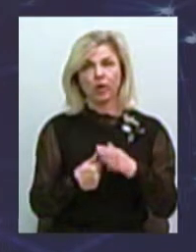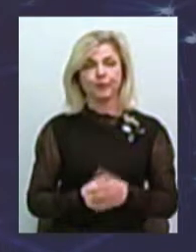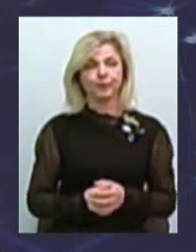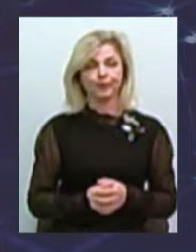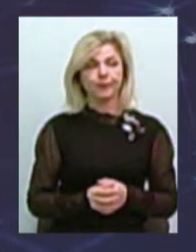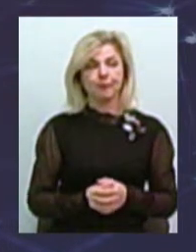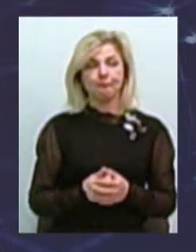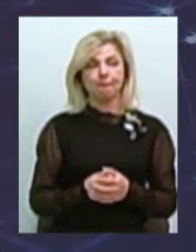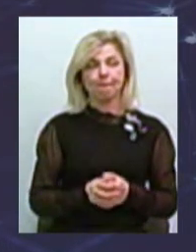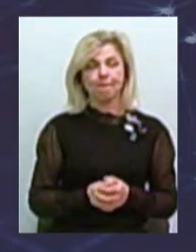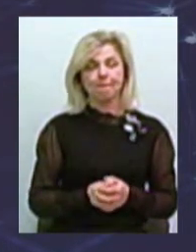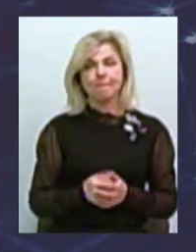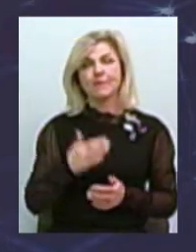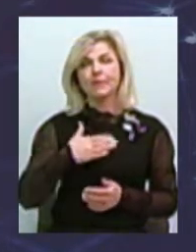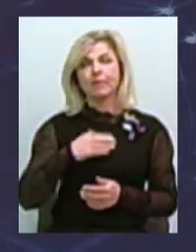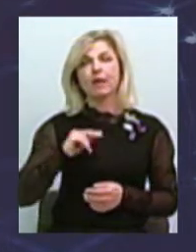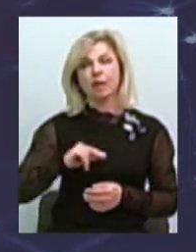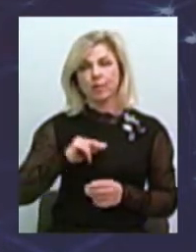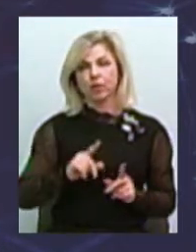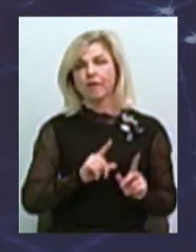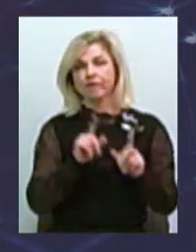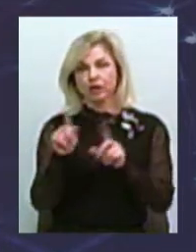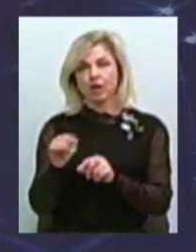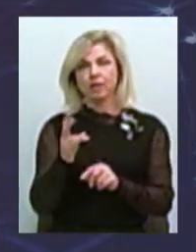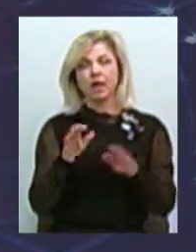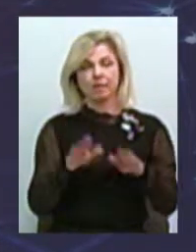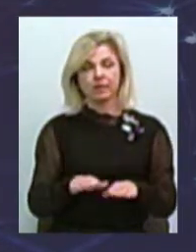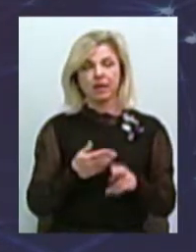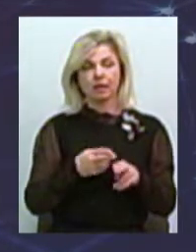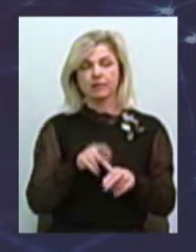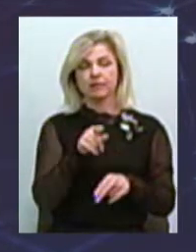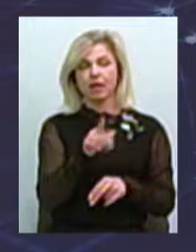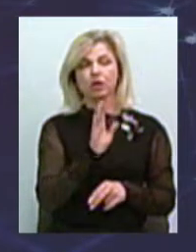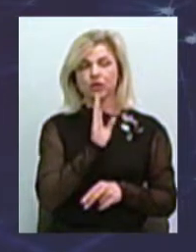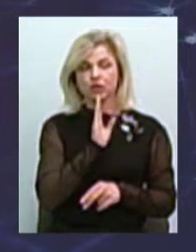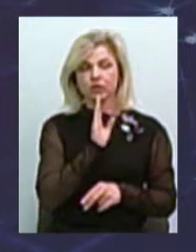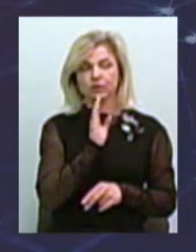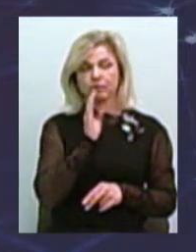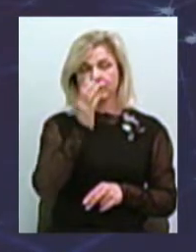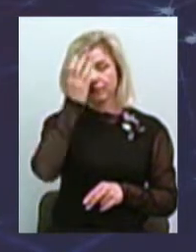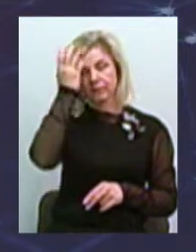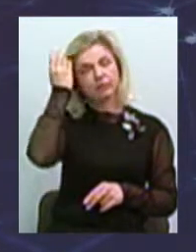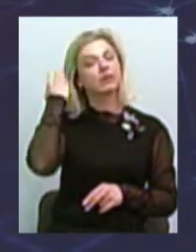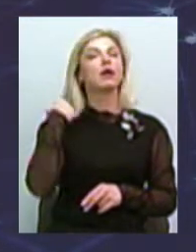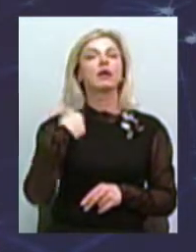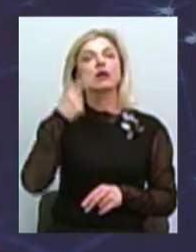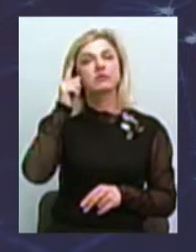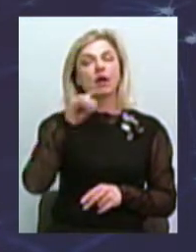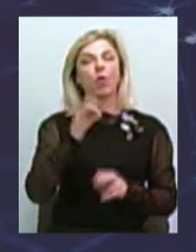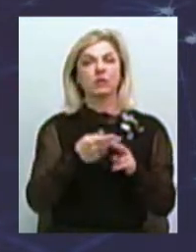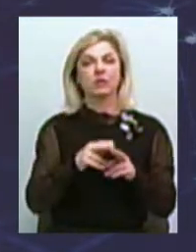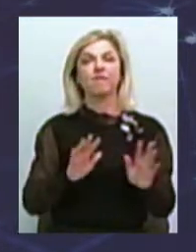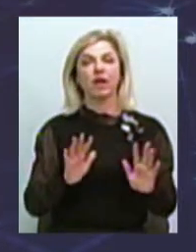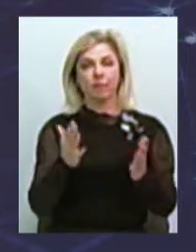Наші співробітники виїжджали на місце, ця жінка... Ви знаєте певно, про цей випадок, я знаю про цей випадок, так.